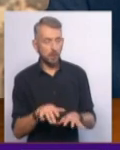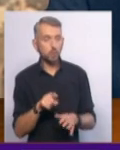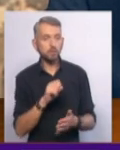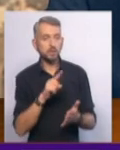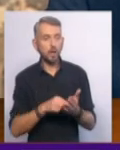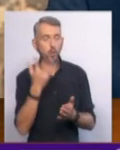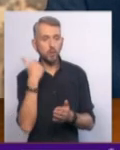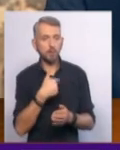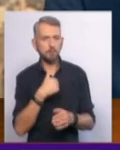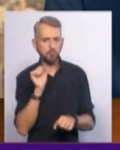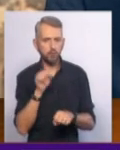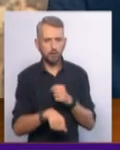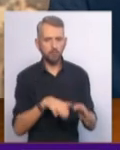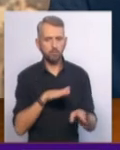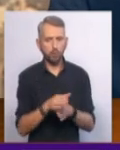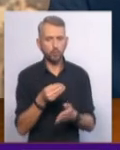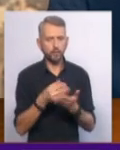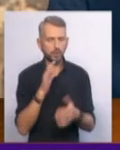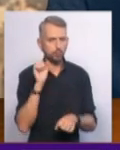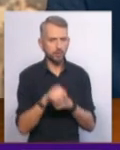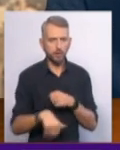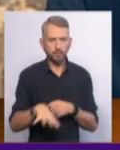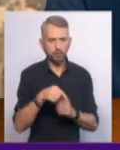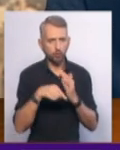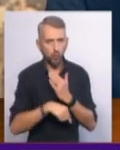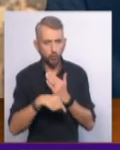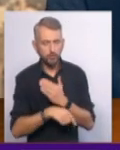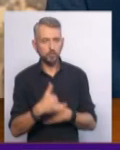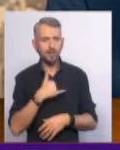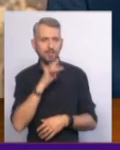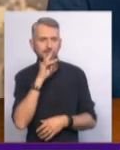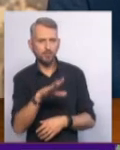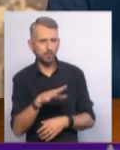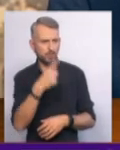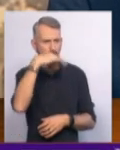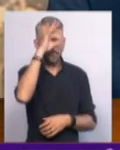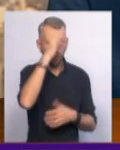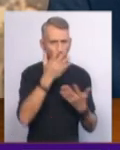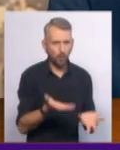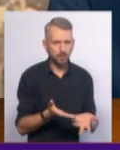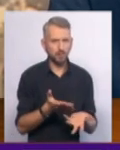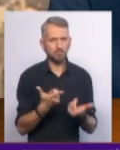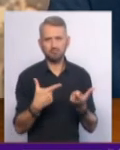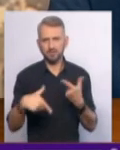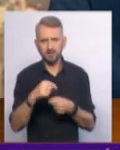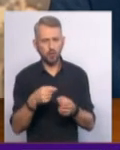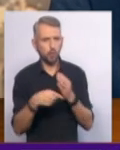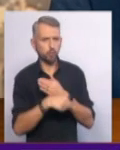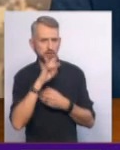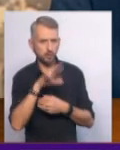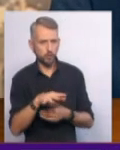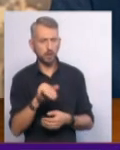ми повноцінно подолаємо абсолютно всю корупцію, і в нас не буде ні в правоохоронних органах, ніде корупції, тоді